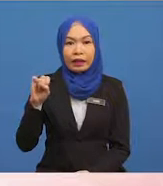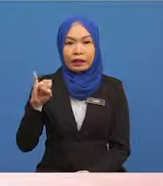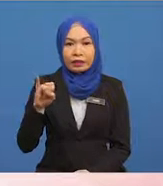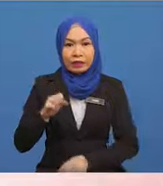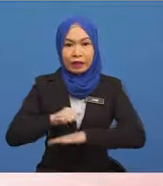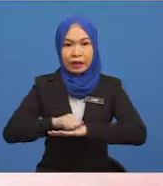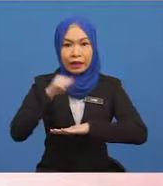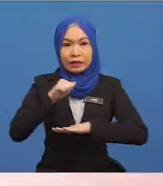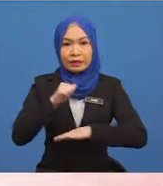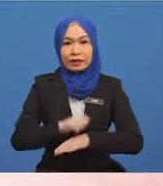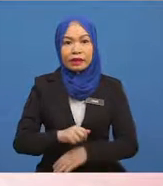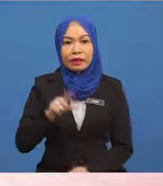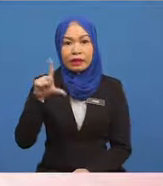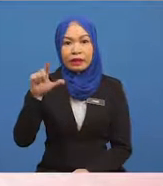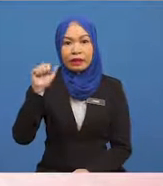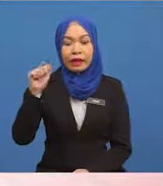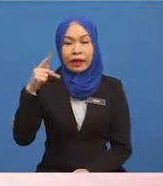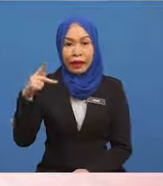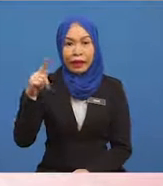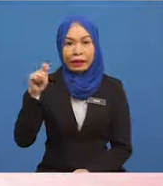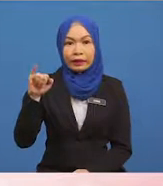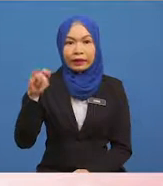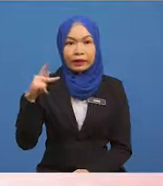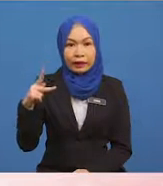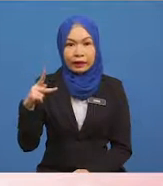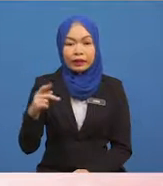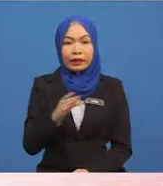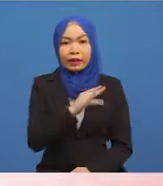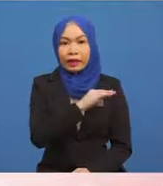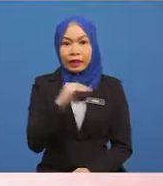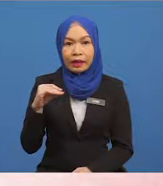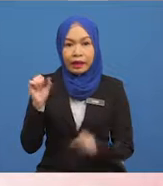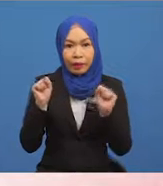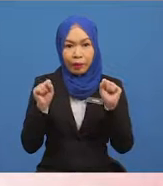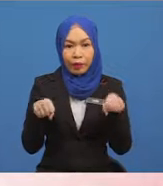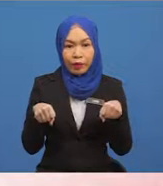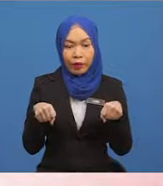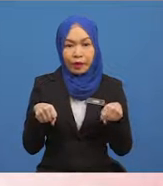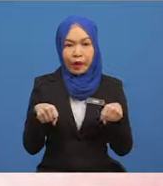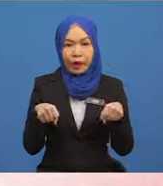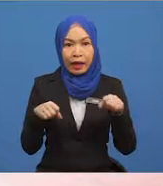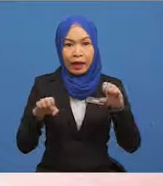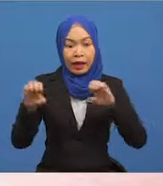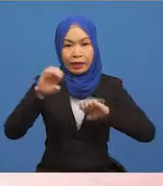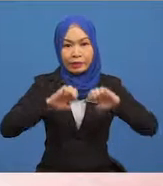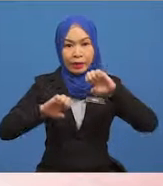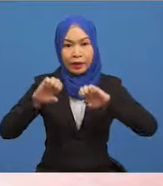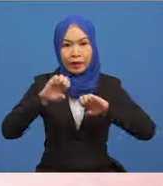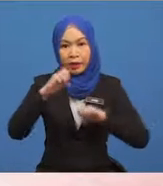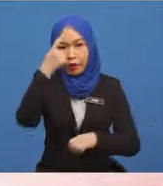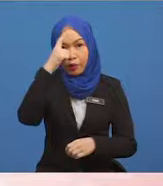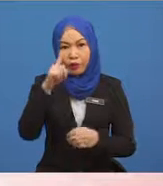Selain itu, anda juga seharusnya boleh mengeksperimen untuk